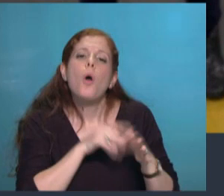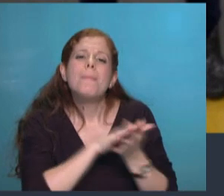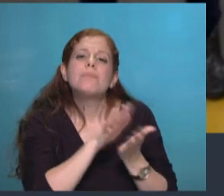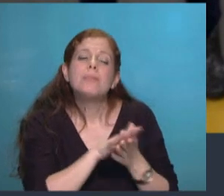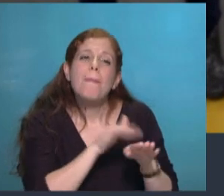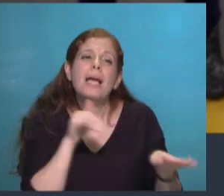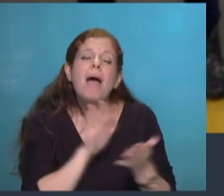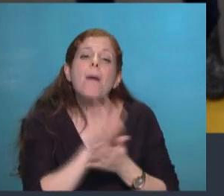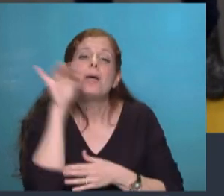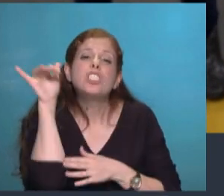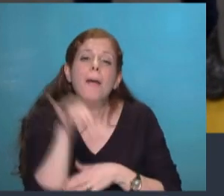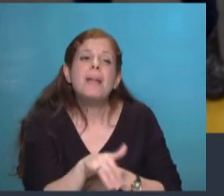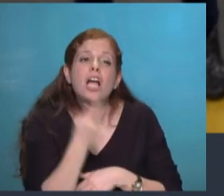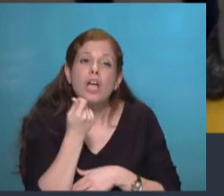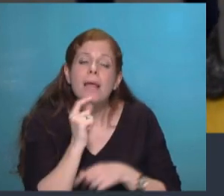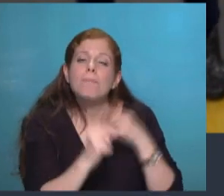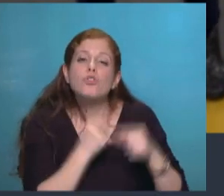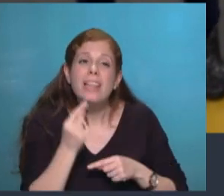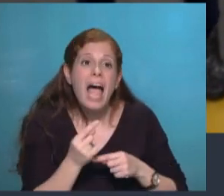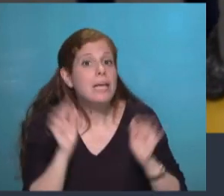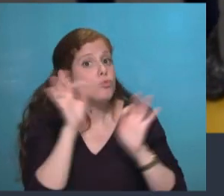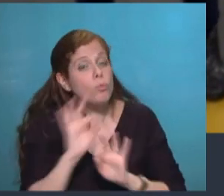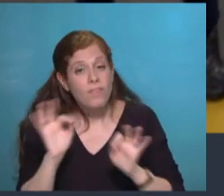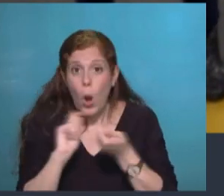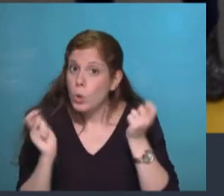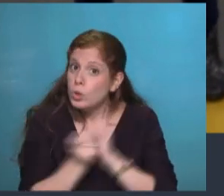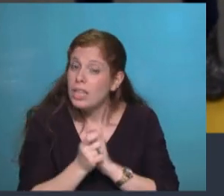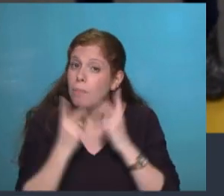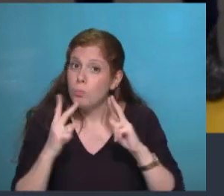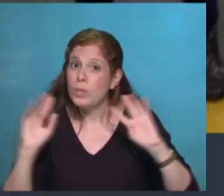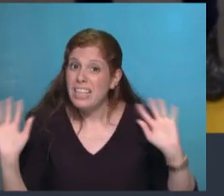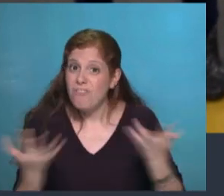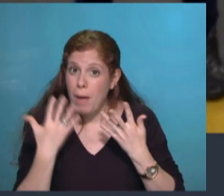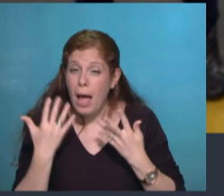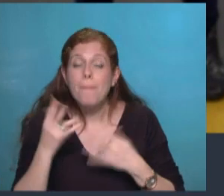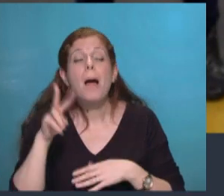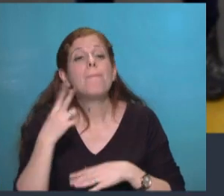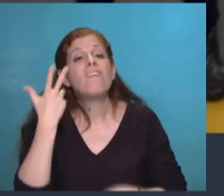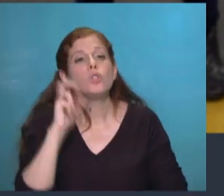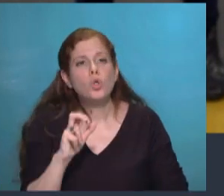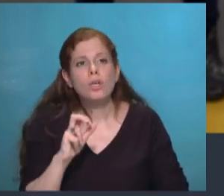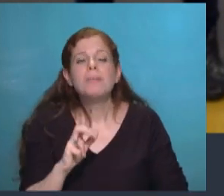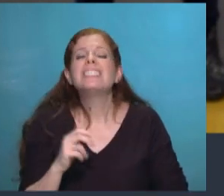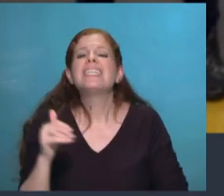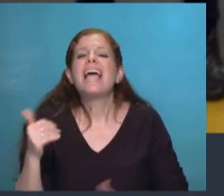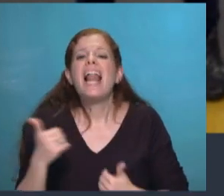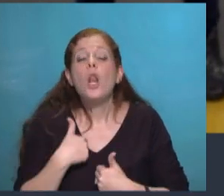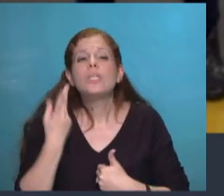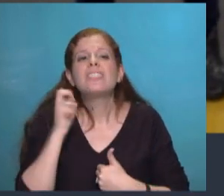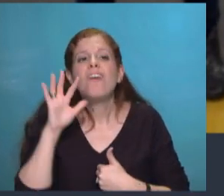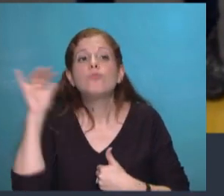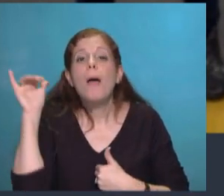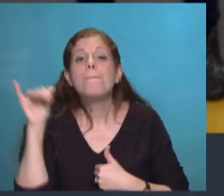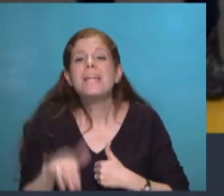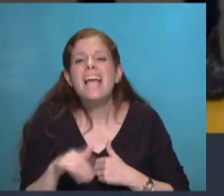שקלים מדי שנה. אם שום דבר לא ישתנה משמעותית ומהר, ב-2030 זה כבר אמור לעלות לנו 25 מיליארד שקלים